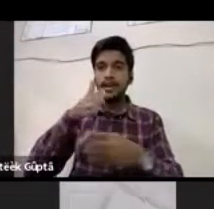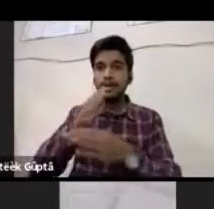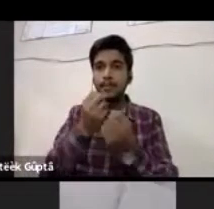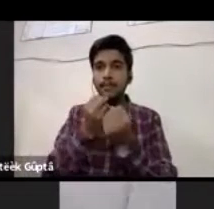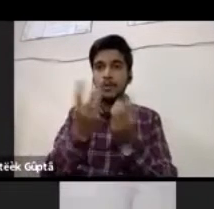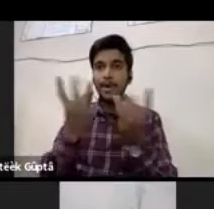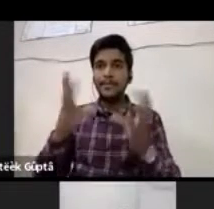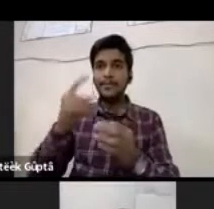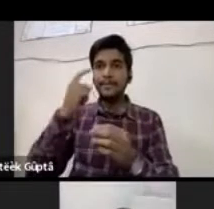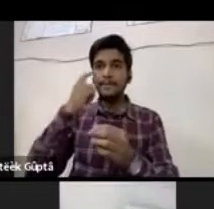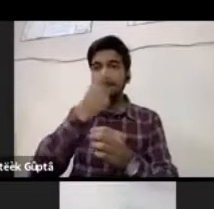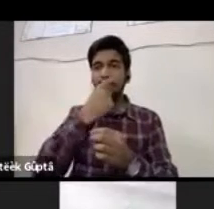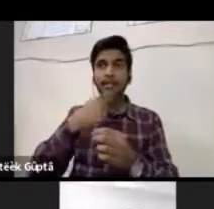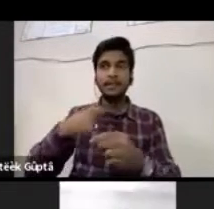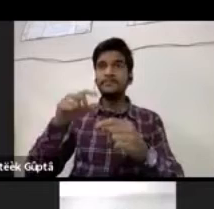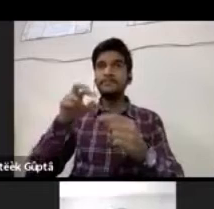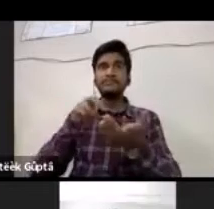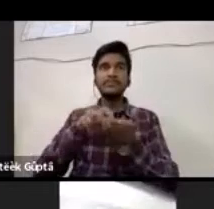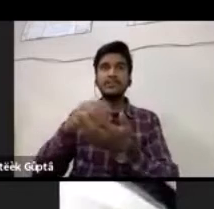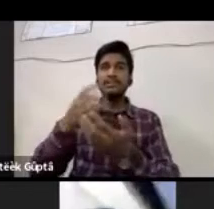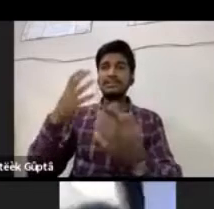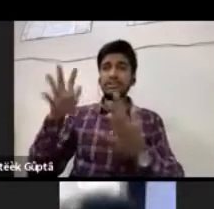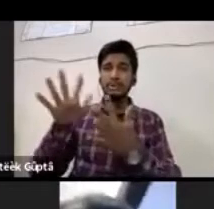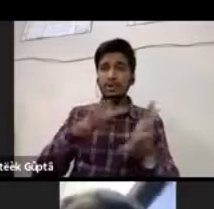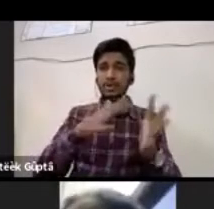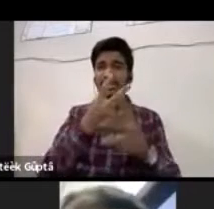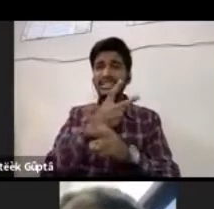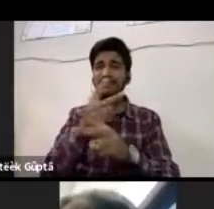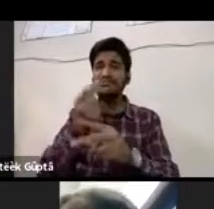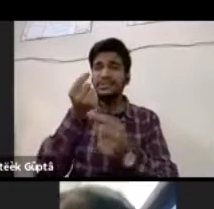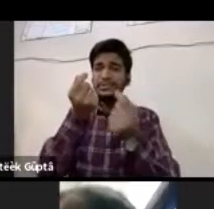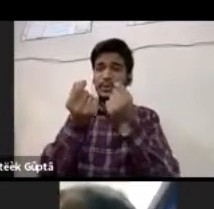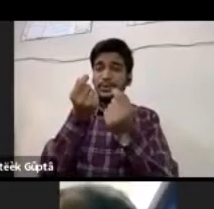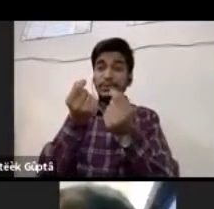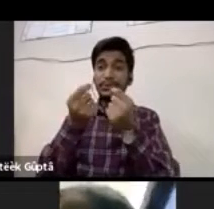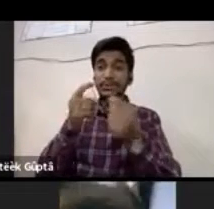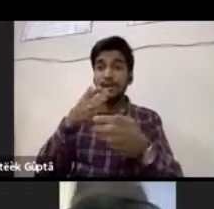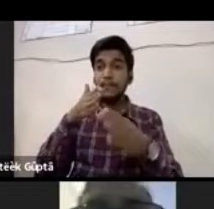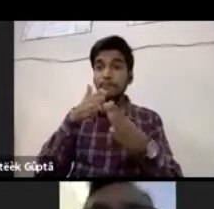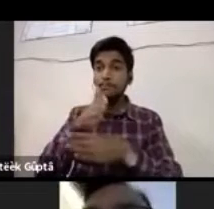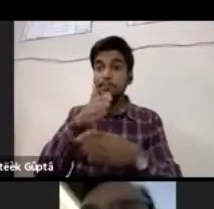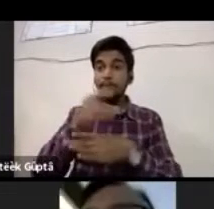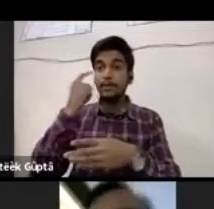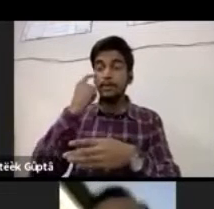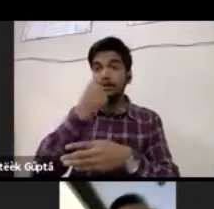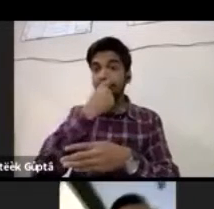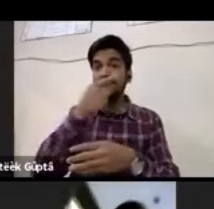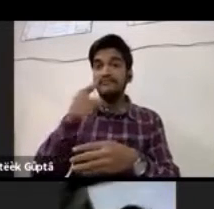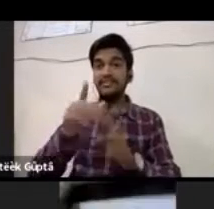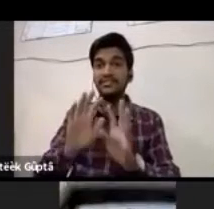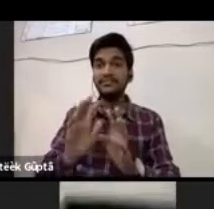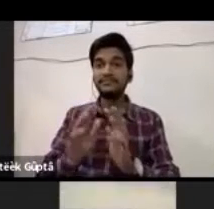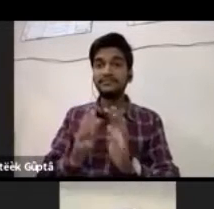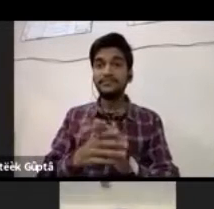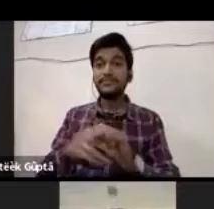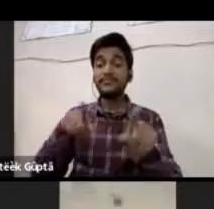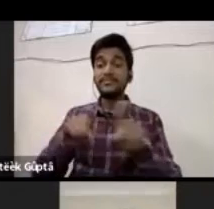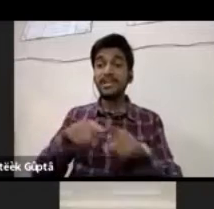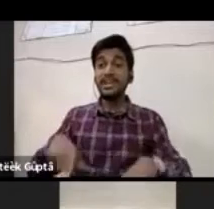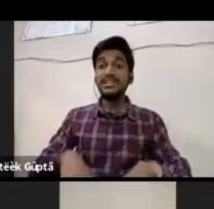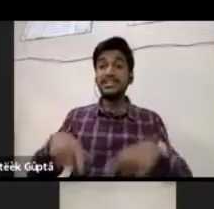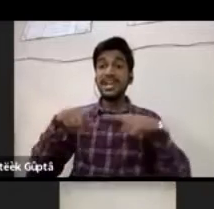फाइट योर पोल्यूशंस. अगर संघर्ष नहीं करेंगे तो कहते हैं ना कि जीवन में जीत का ही मजा नहीं.